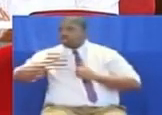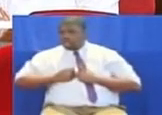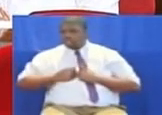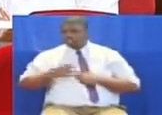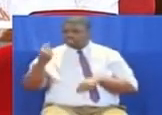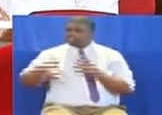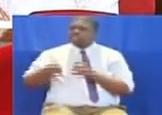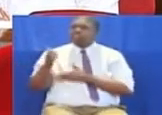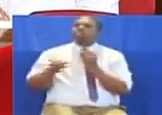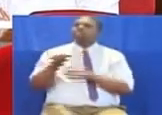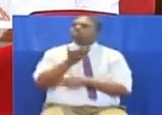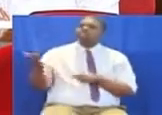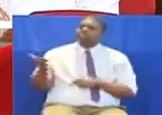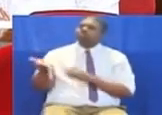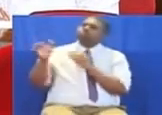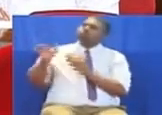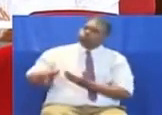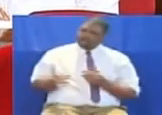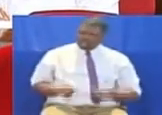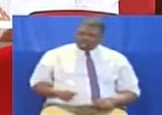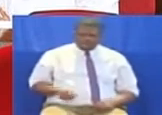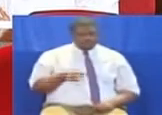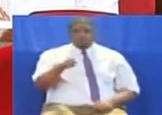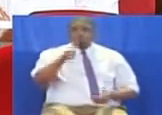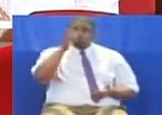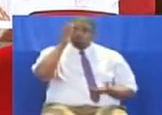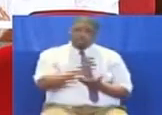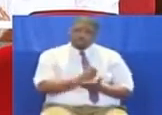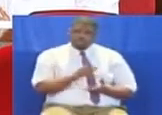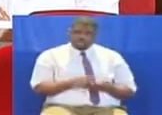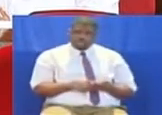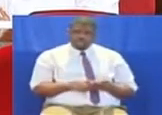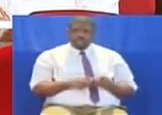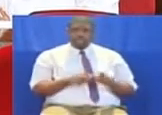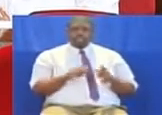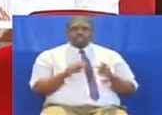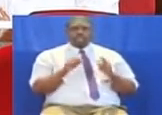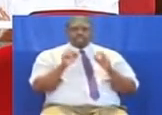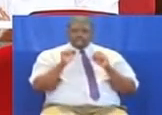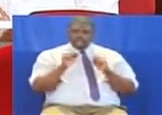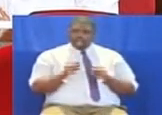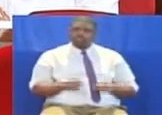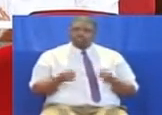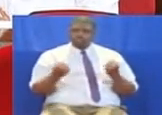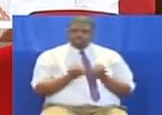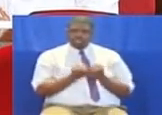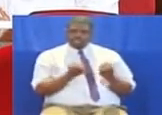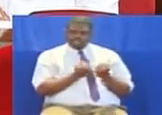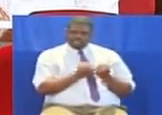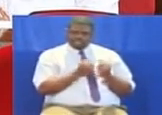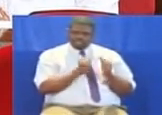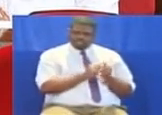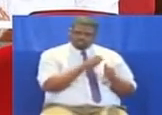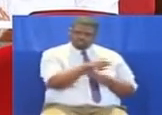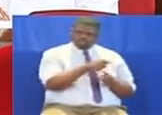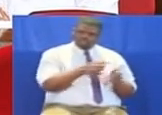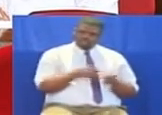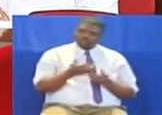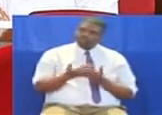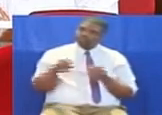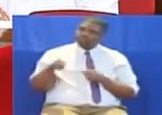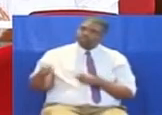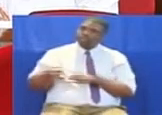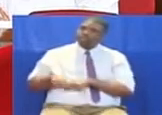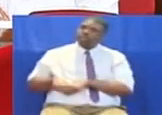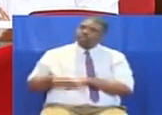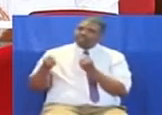mengine? Huo ndio ukweli. Kwa lazima mtengeneze cartel na tumfixi na yeye, kwa sababu anatuharibia.